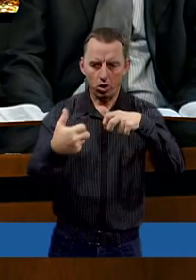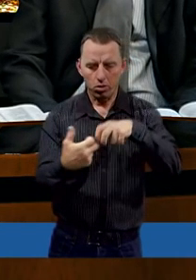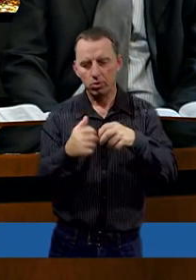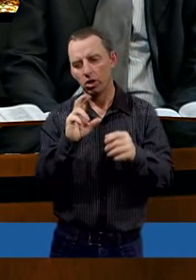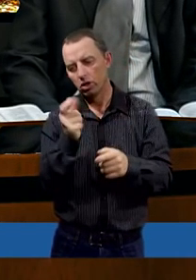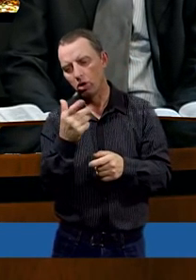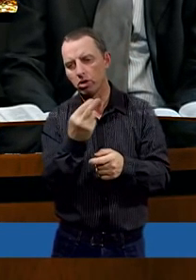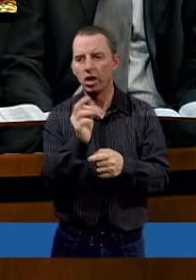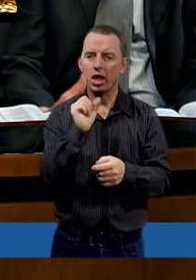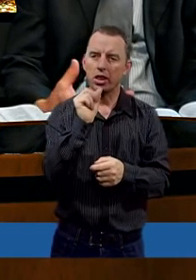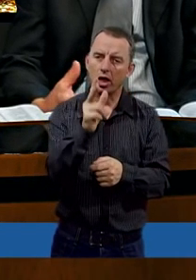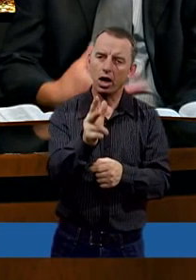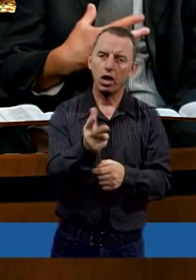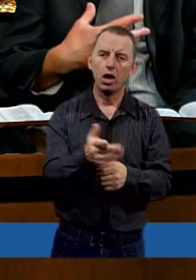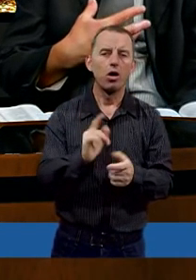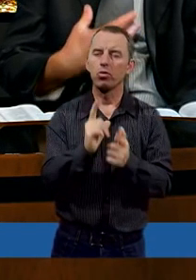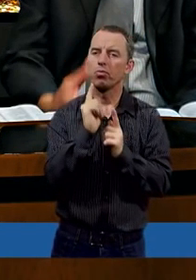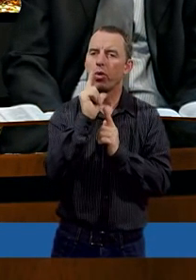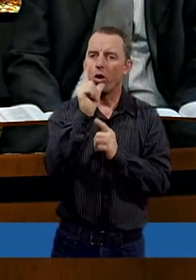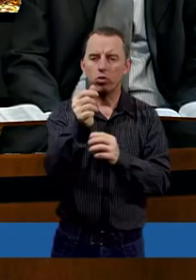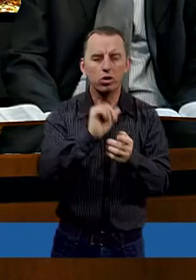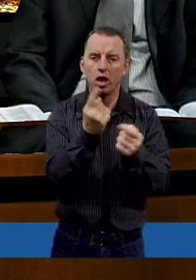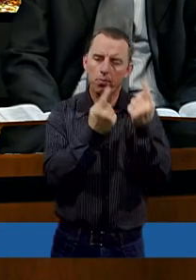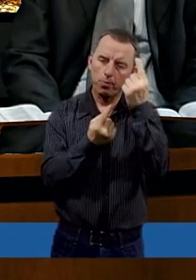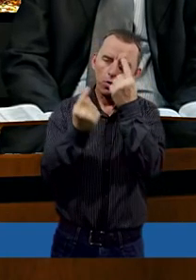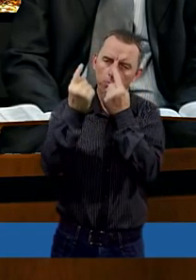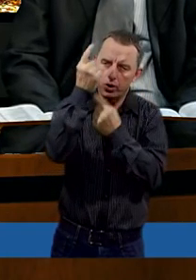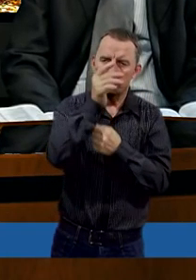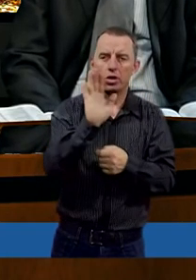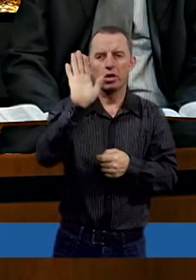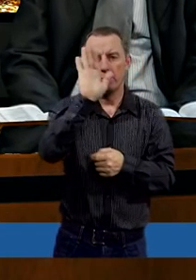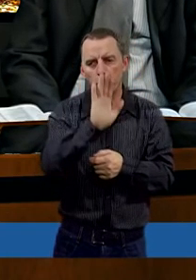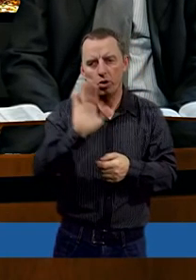nie tak, że coś poszło nie po myśli Boga.